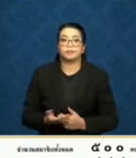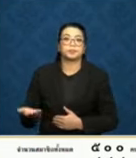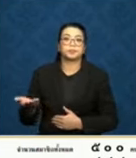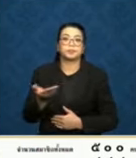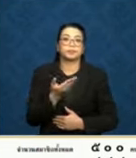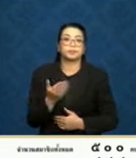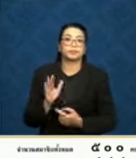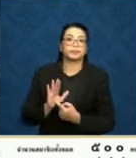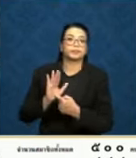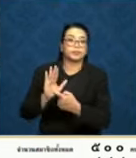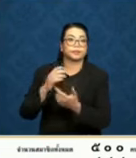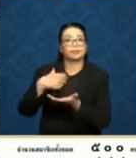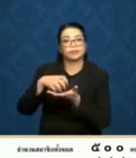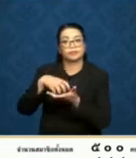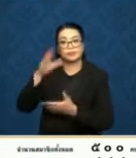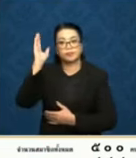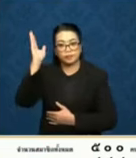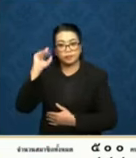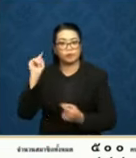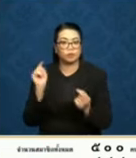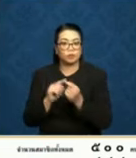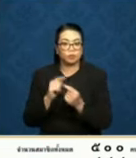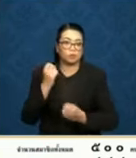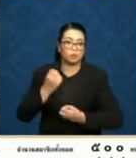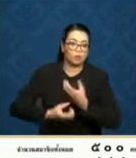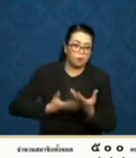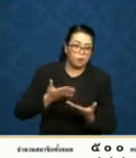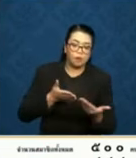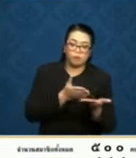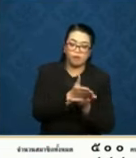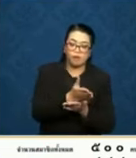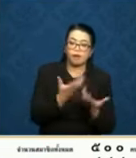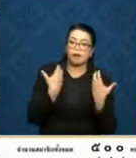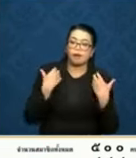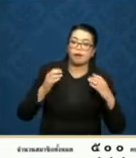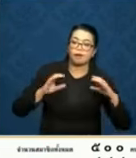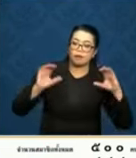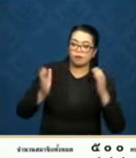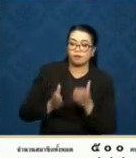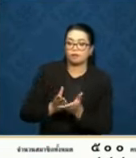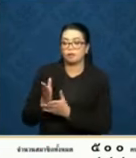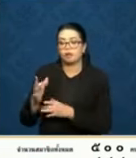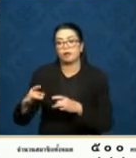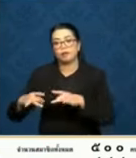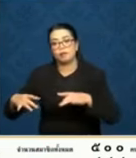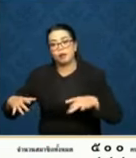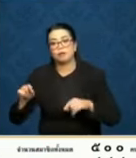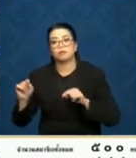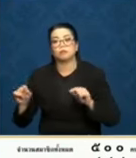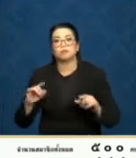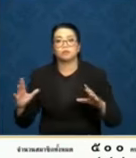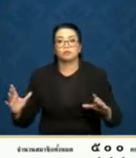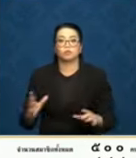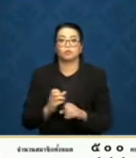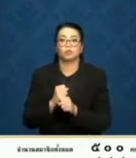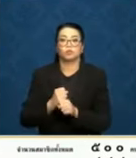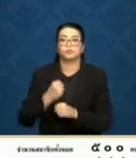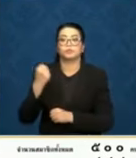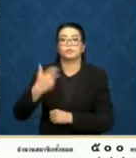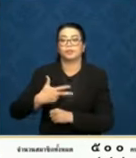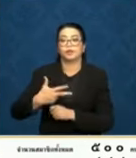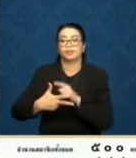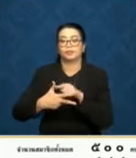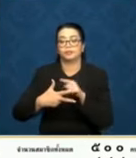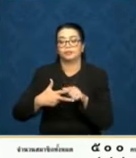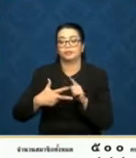สะท้อนปัหา เรื่องทางด้านการศึษา ทั้งฝ่ายค้าร ฝ่ายรัฐบาลในช่วง 3.09 rates คืนทผ่านมา สรุปได้ 3 , 4 ประเด็ห